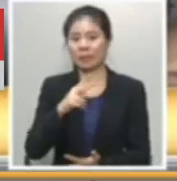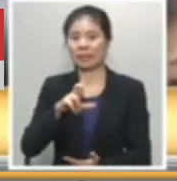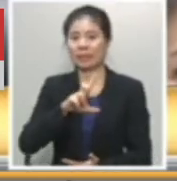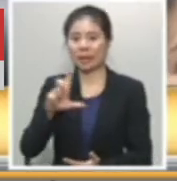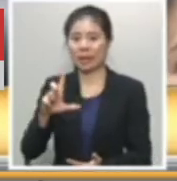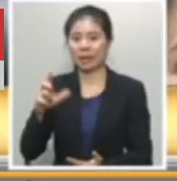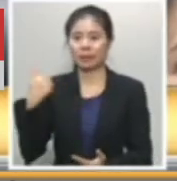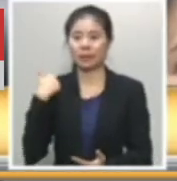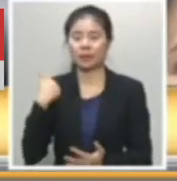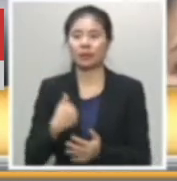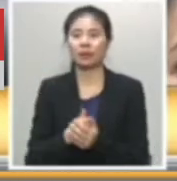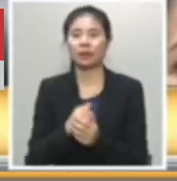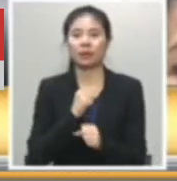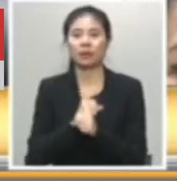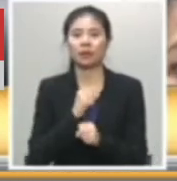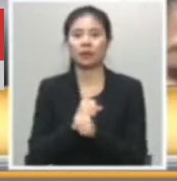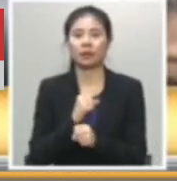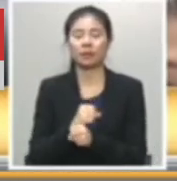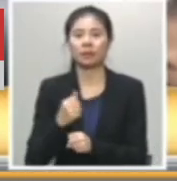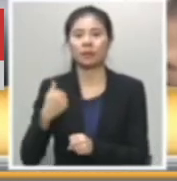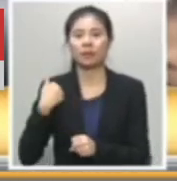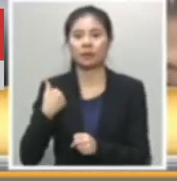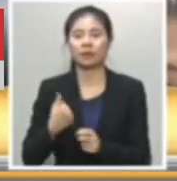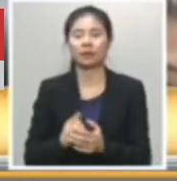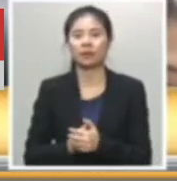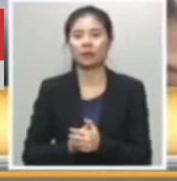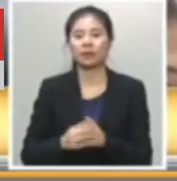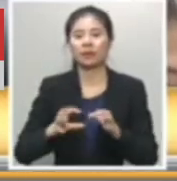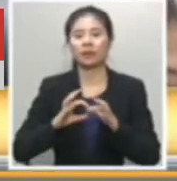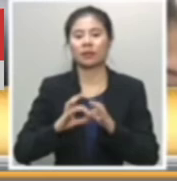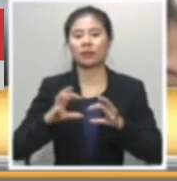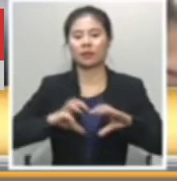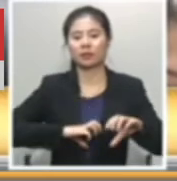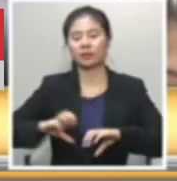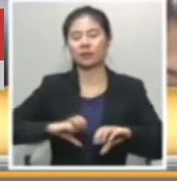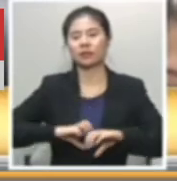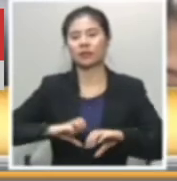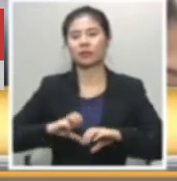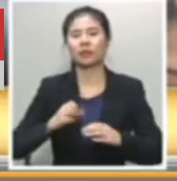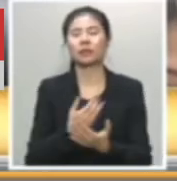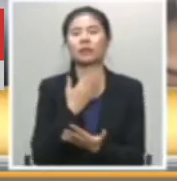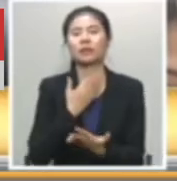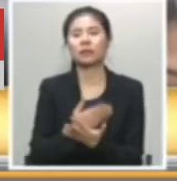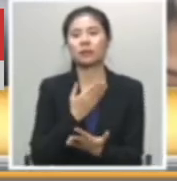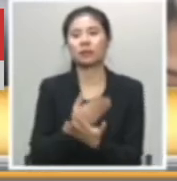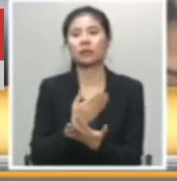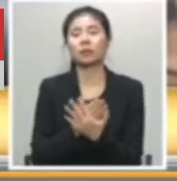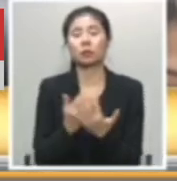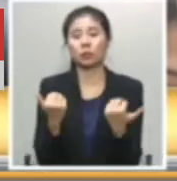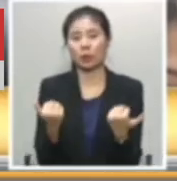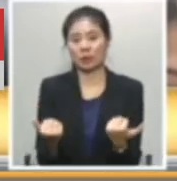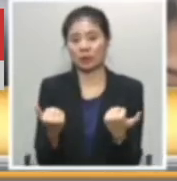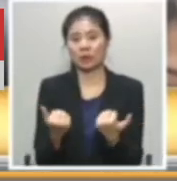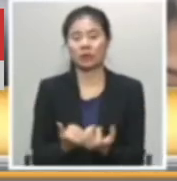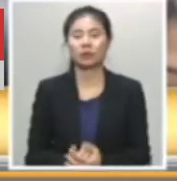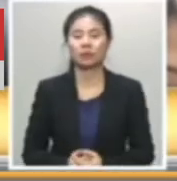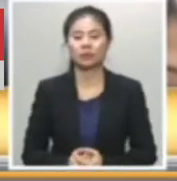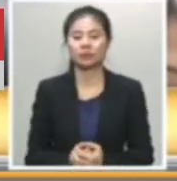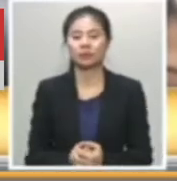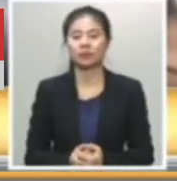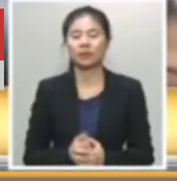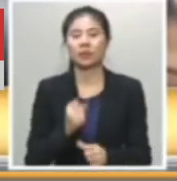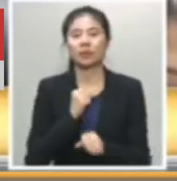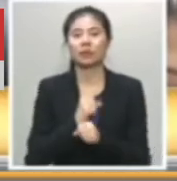มันก็เลยแสดงให้เห็นครับว่าการจัดสรรงบประมาณในครั้งนี้มันเป็นไปเพื่อ